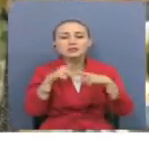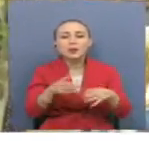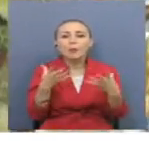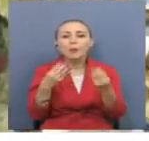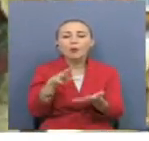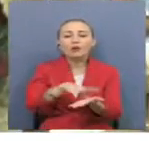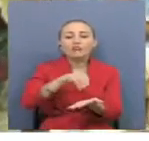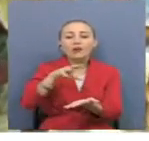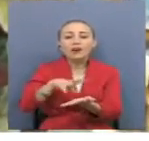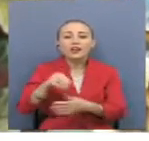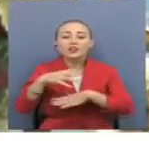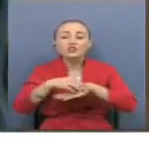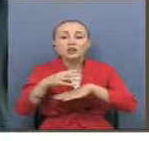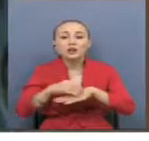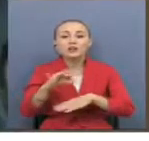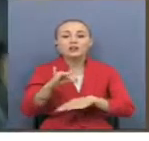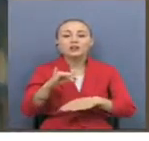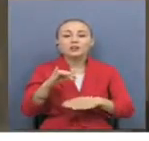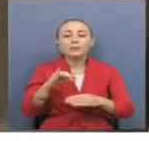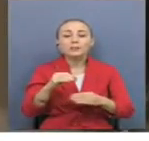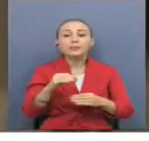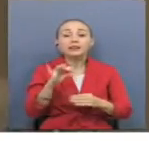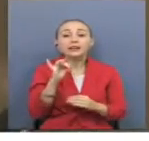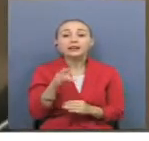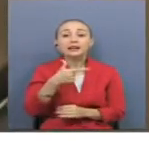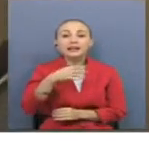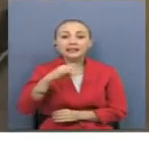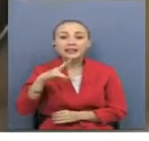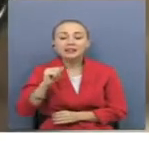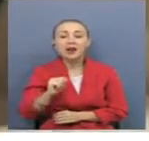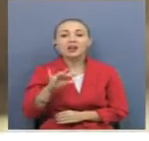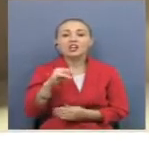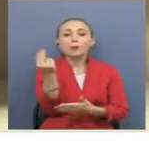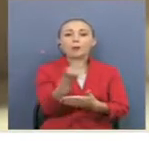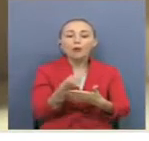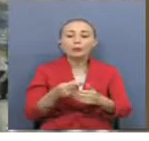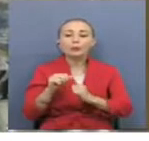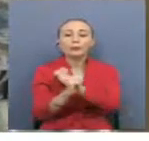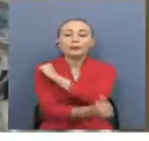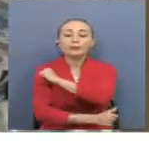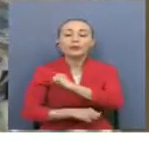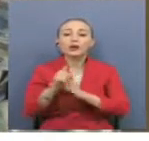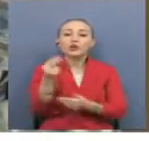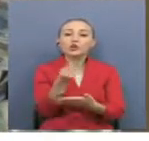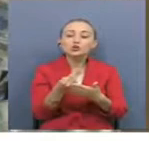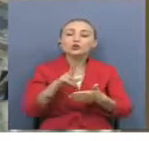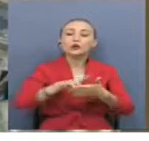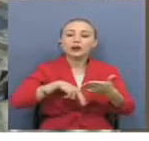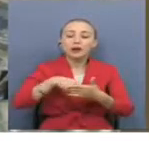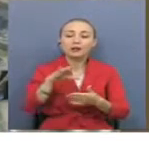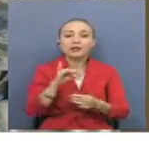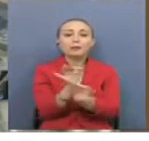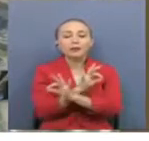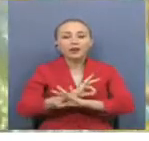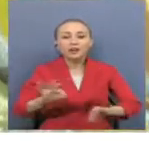мүсіндері көз сүйсіндіреді, ал картиналары жан тыныштандырады. Әрбір туындысынан ұлттық рухты байқауға болады. Тұмар Мабасанова,